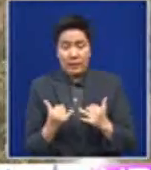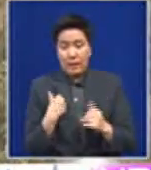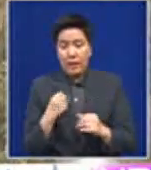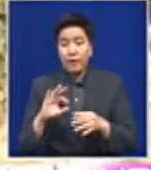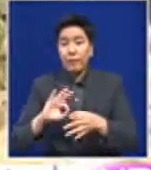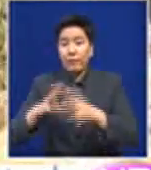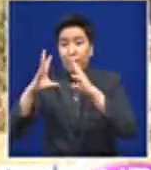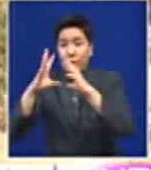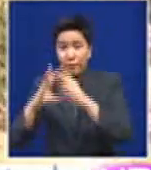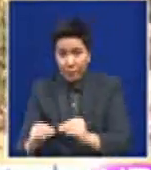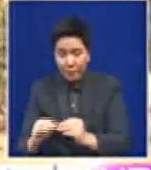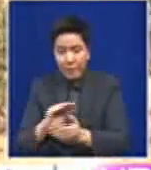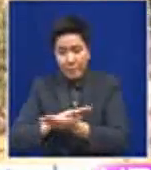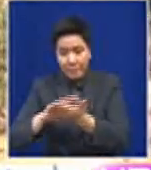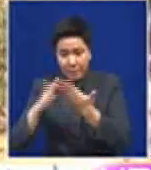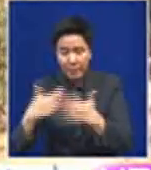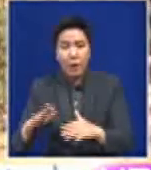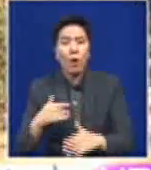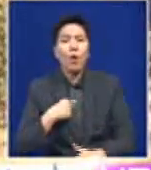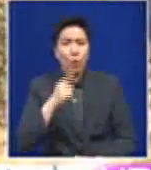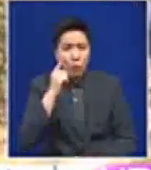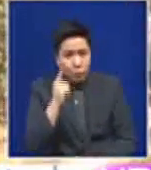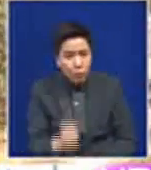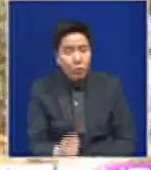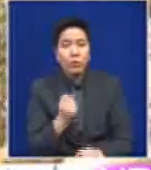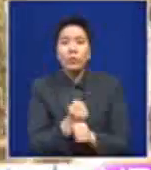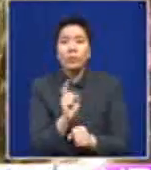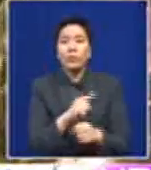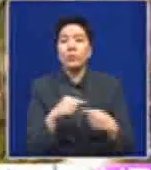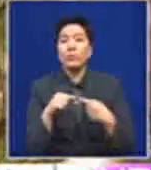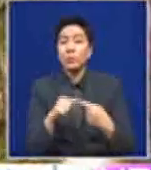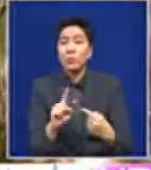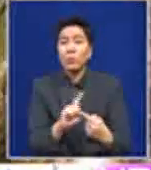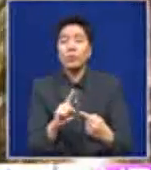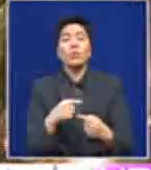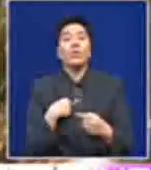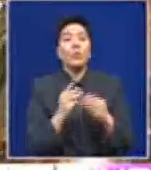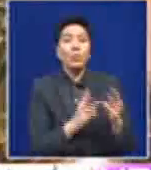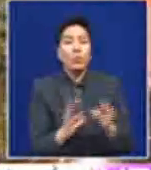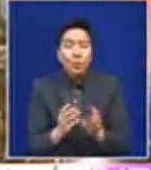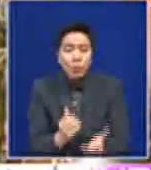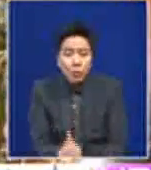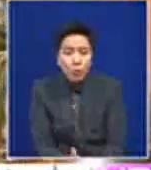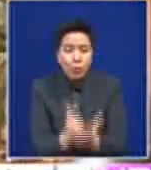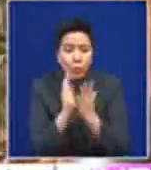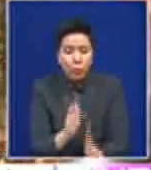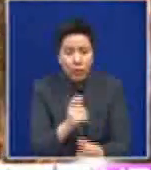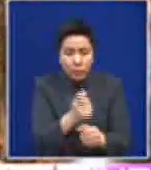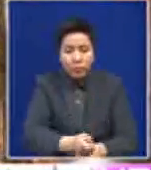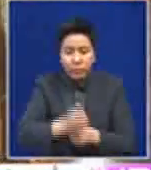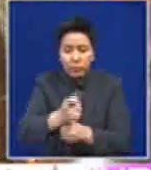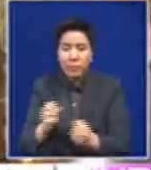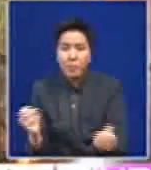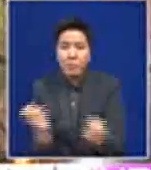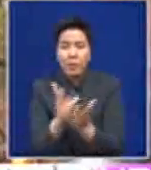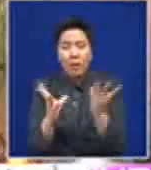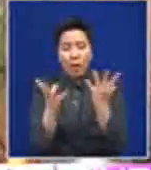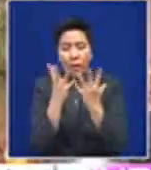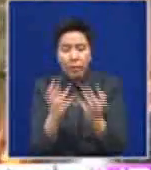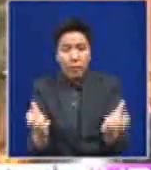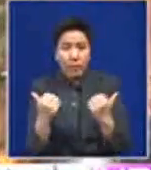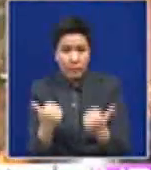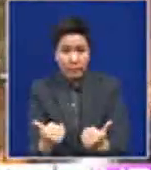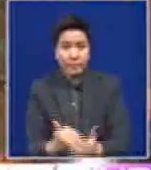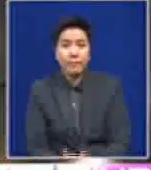ติการดับไฟป่าเสร็จสิ้นลงสิ่งที่จะต้องเร่งดำเนินการต่อไปคือการเยียวยาชาวสวนที่ได้รับผลกระทบ ใน